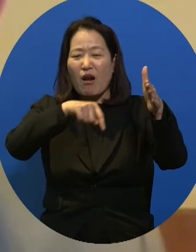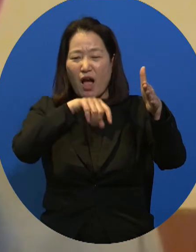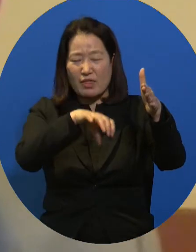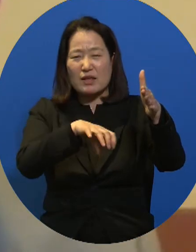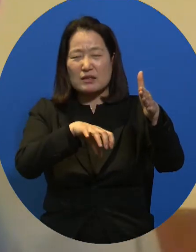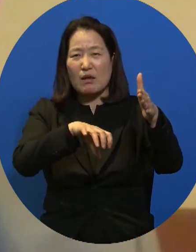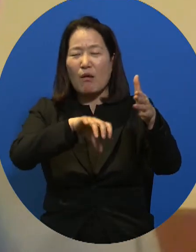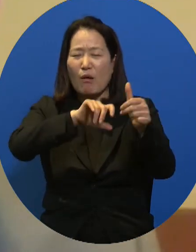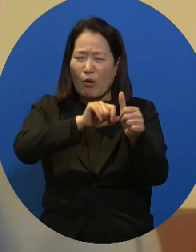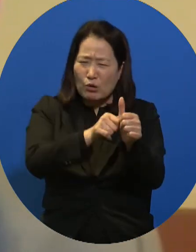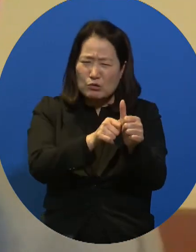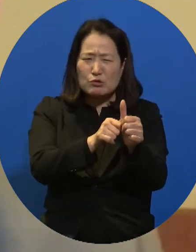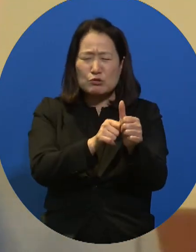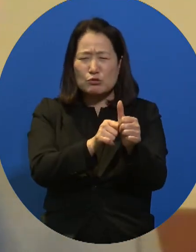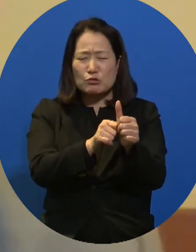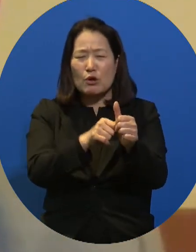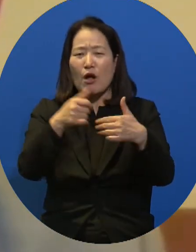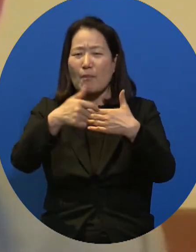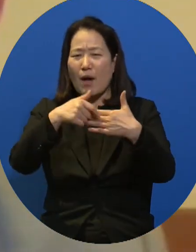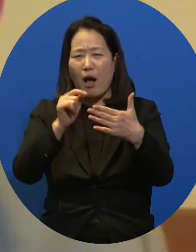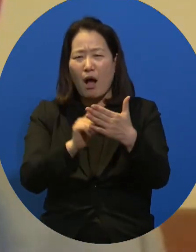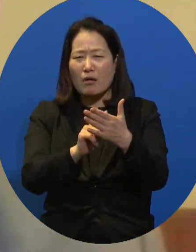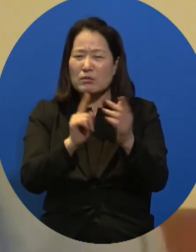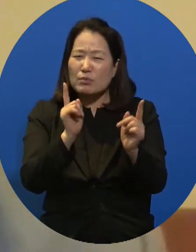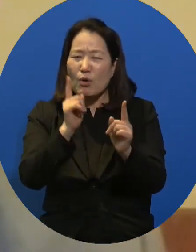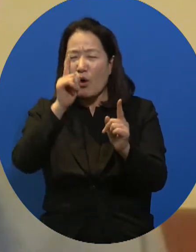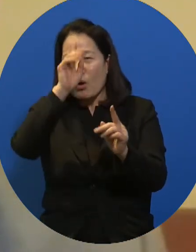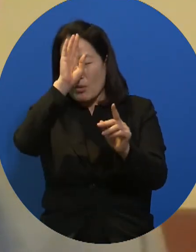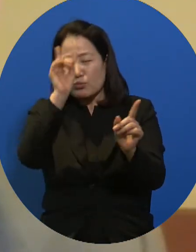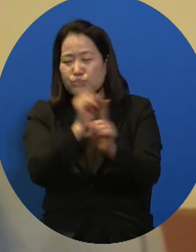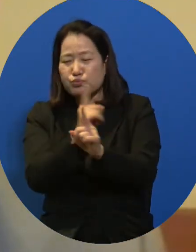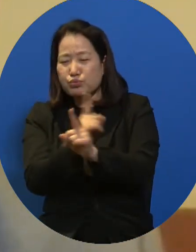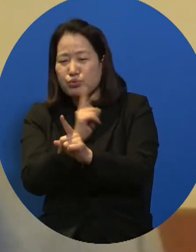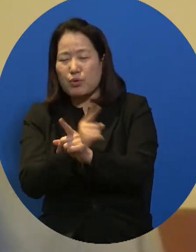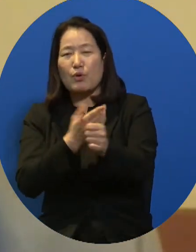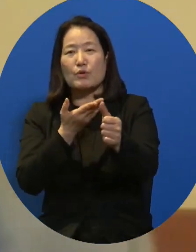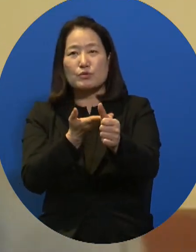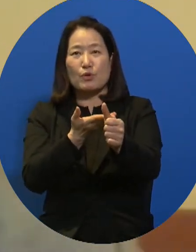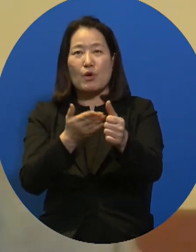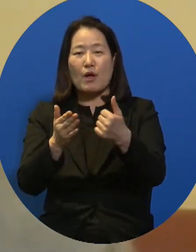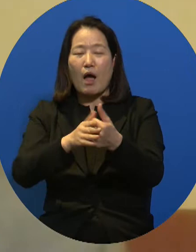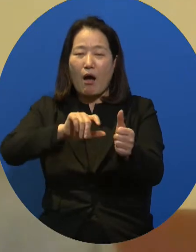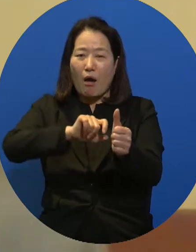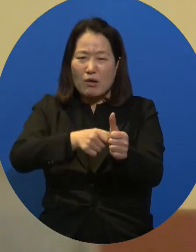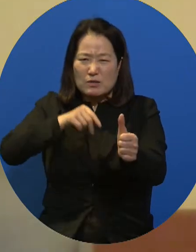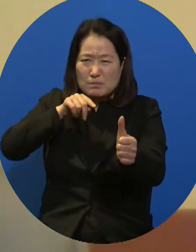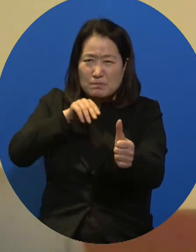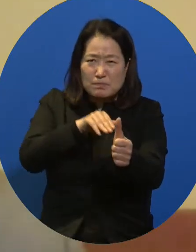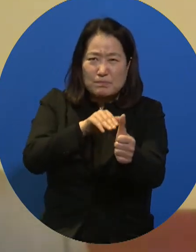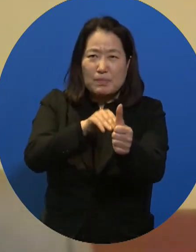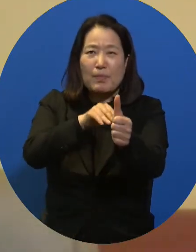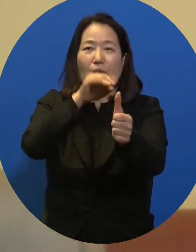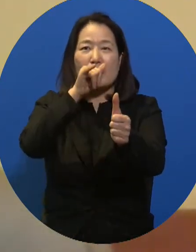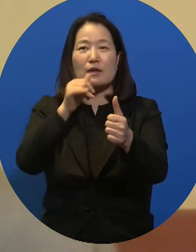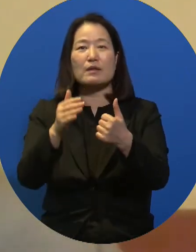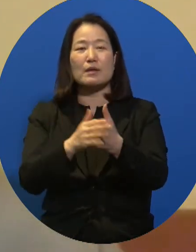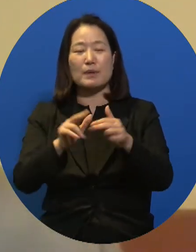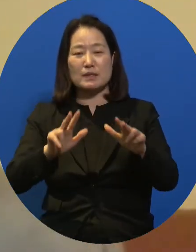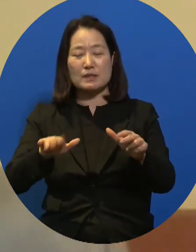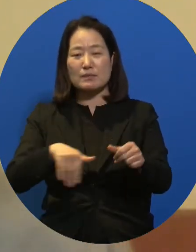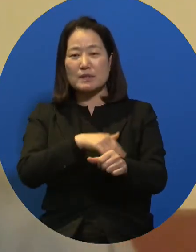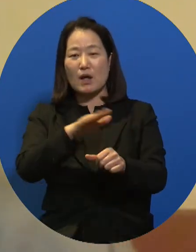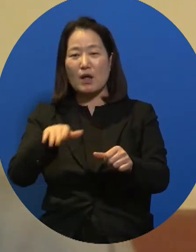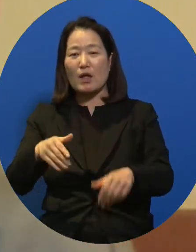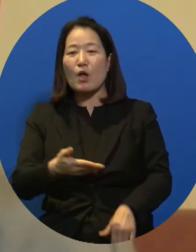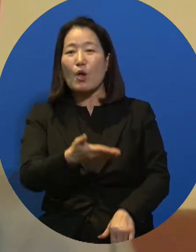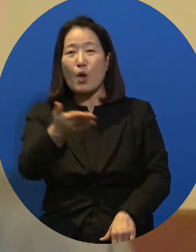특히 강제로 심리치료나 다양한 치료를 받게 하는 관행이 여전히 유지되고 있습니다. 이러한 상황에서